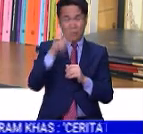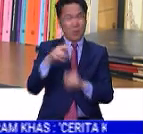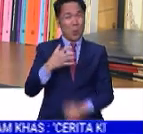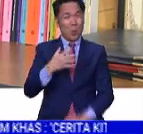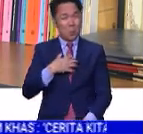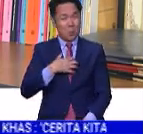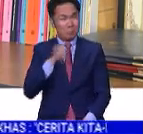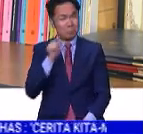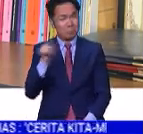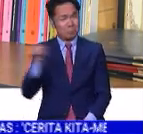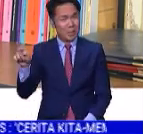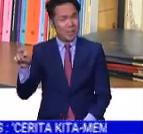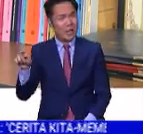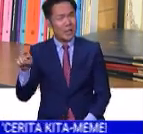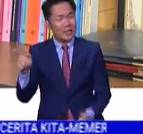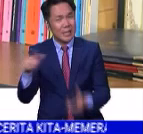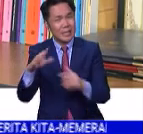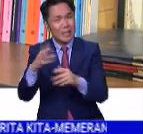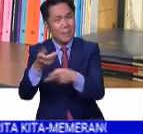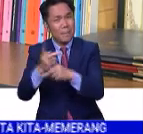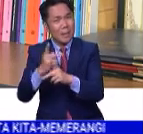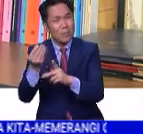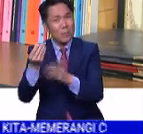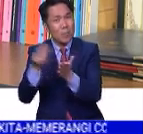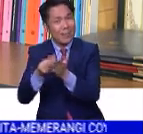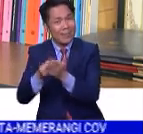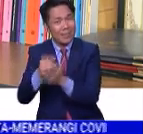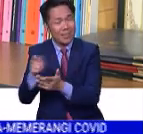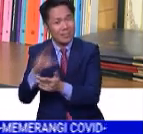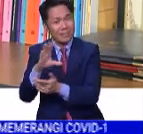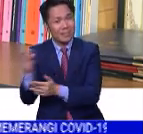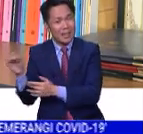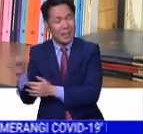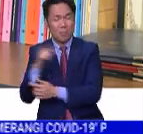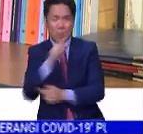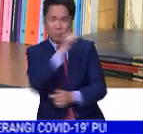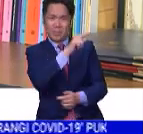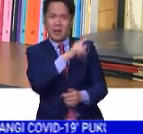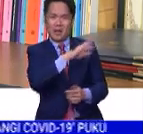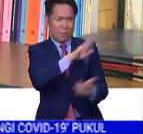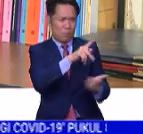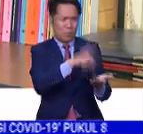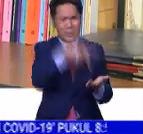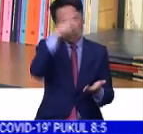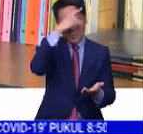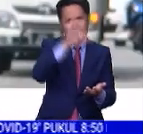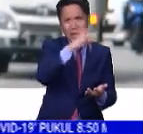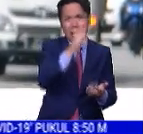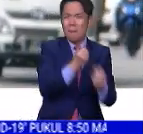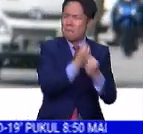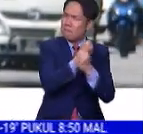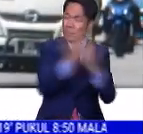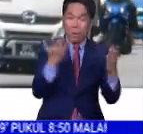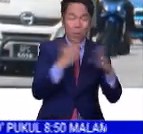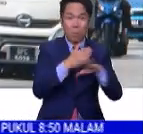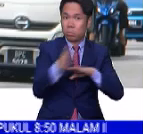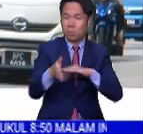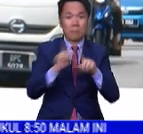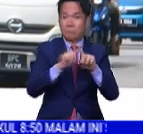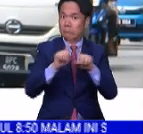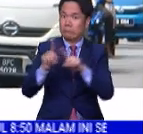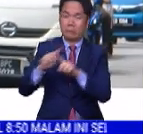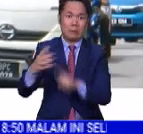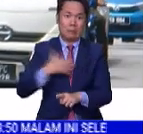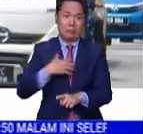mengadu, saya rasa agak sukar juga untuk mereka untuk menerima begitu aduan yang begitu banyak sangat. Realiti